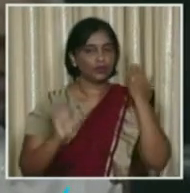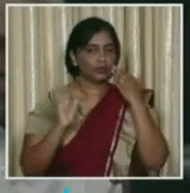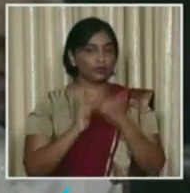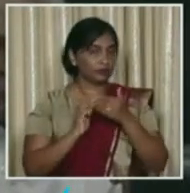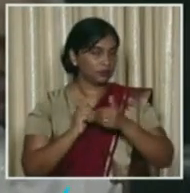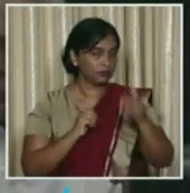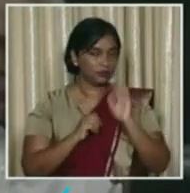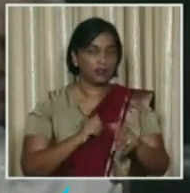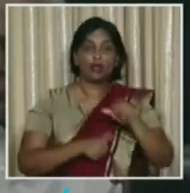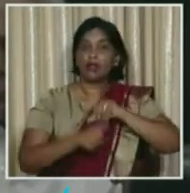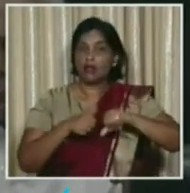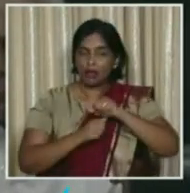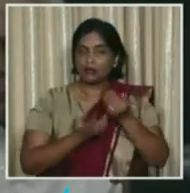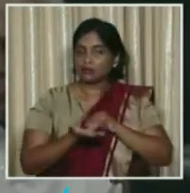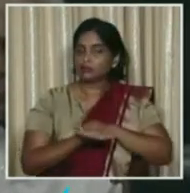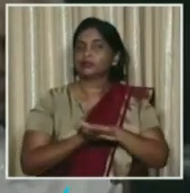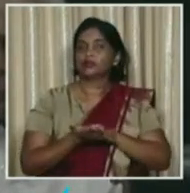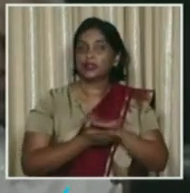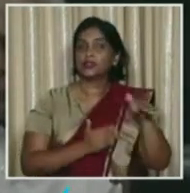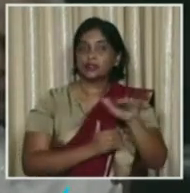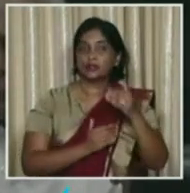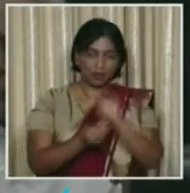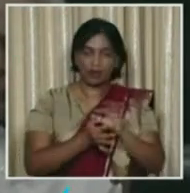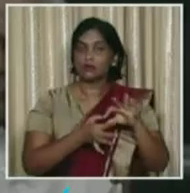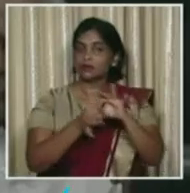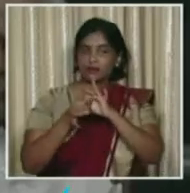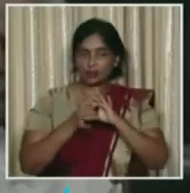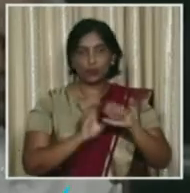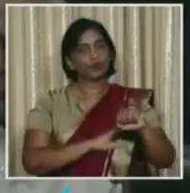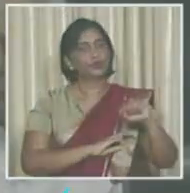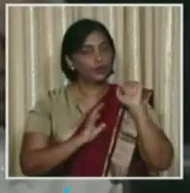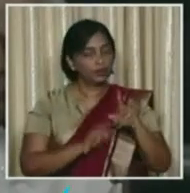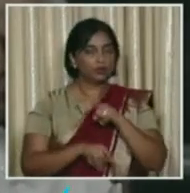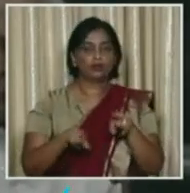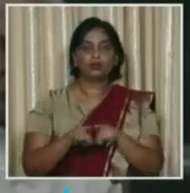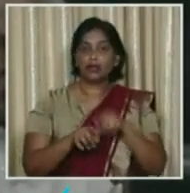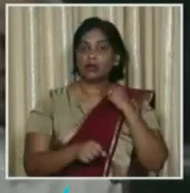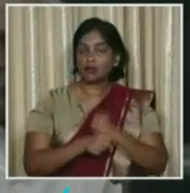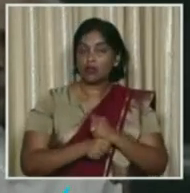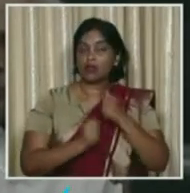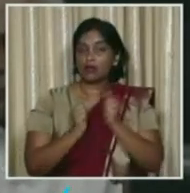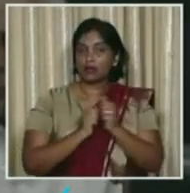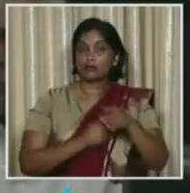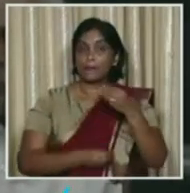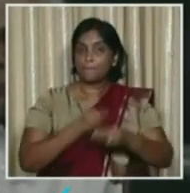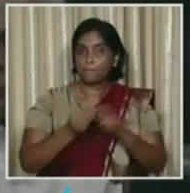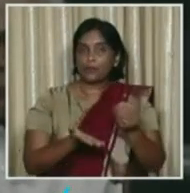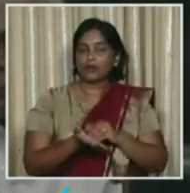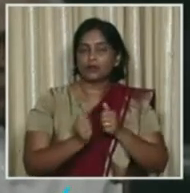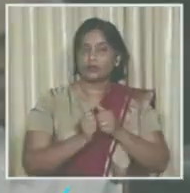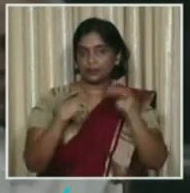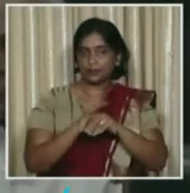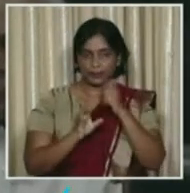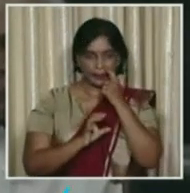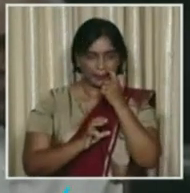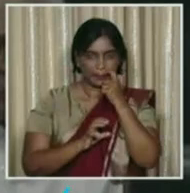අදාළ ආයතනික ප්‍රතිසංස්කරණ සමාජ ආරක්ෂණ ජාලය ශක්තිමත් කිරීම හා රාජ්‍ය අංශයේ ව්‍යාපාර ප්‍රතිසංස්කරණය කිරීමද